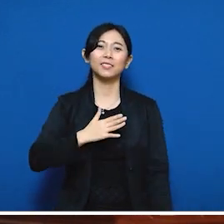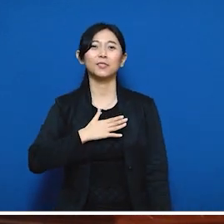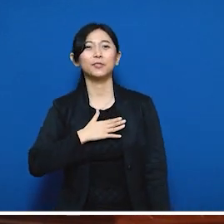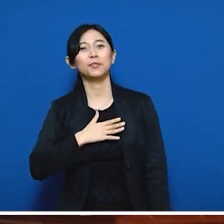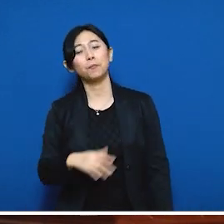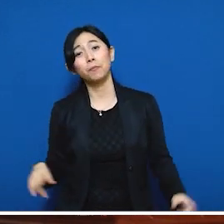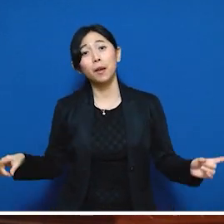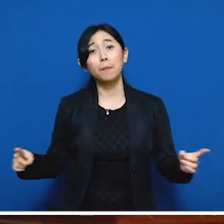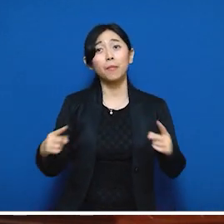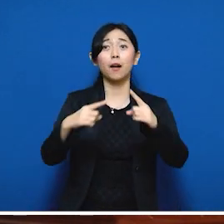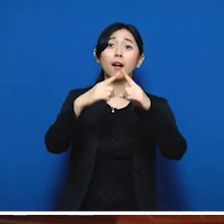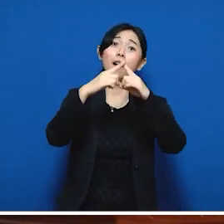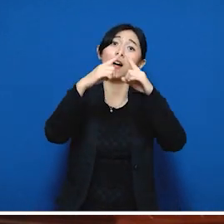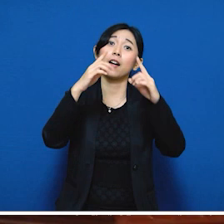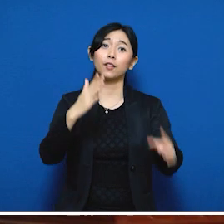keselamatanku.